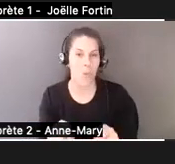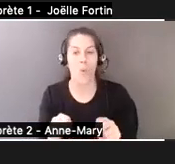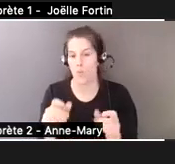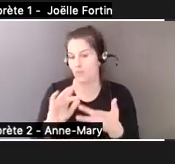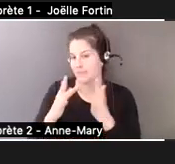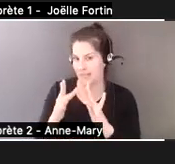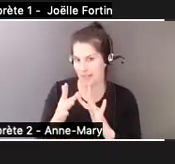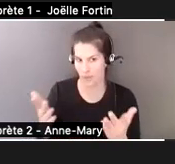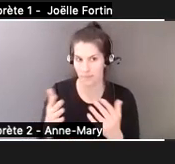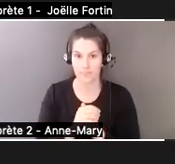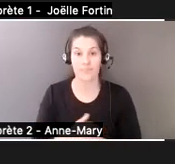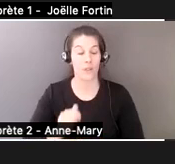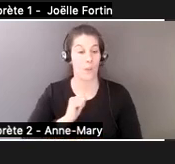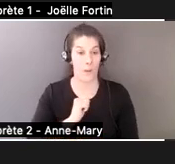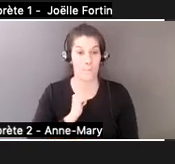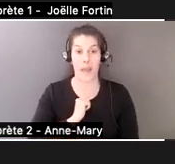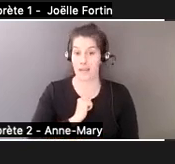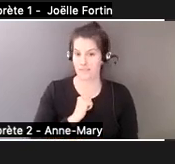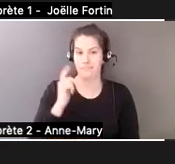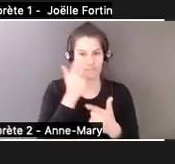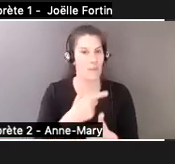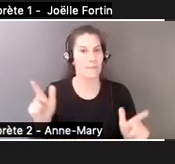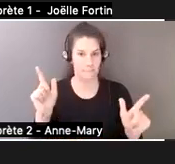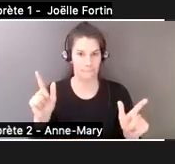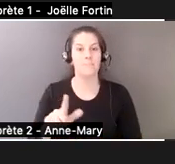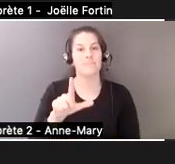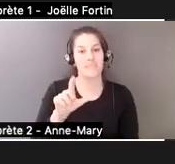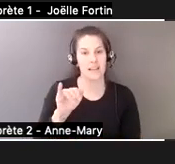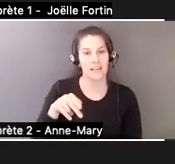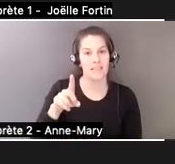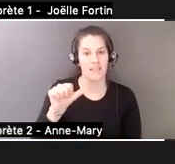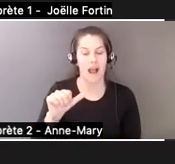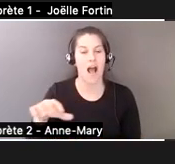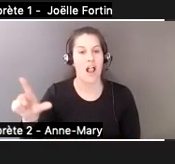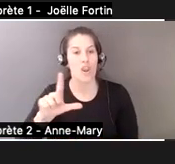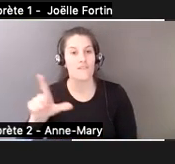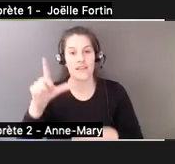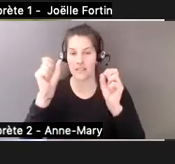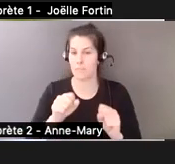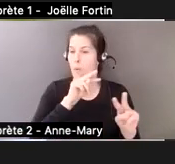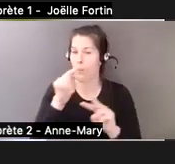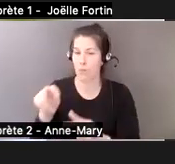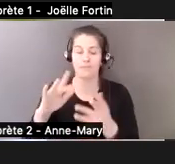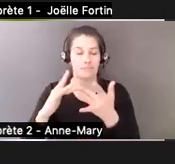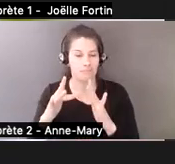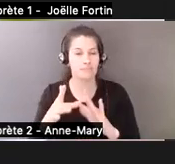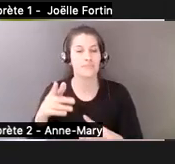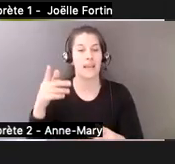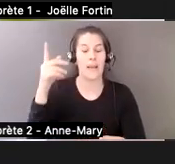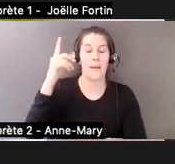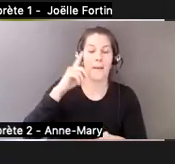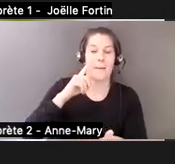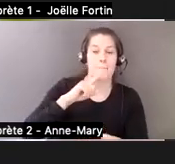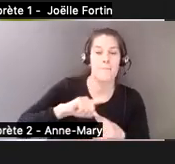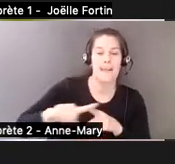contacter. Alors, moi-même, je suis toujours disponible là. Si vous avez, allez sur notre site Prévention de la maltraitance et puis